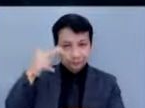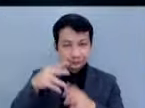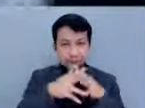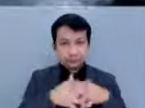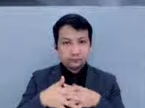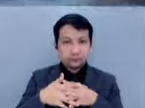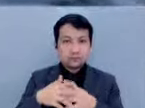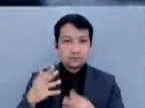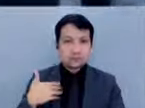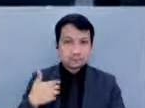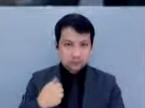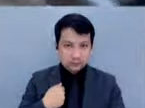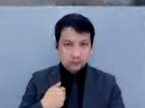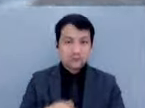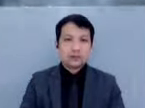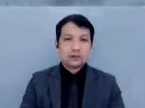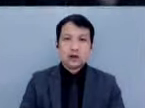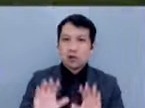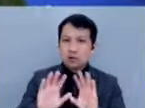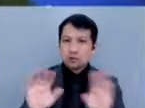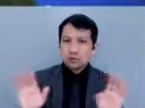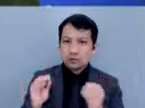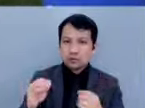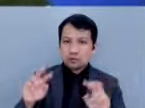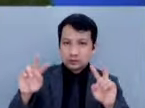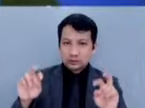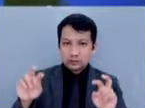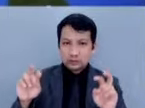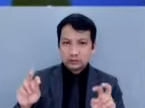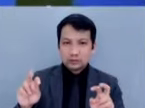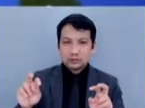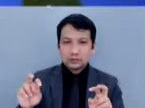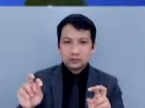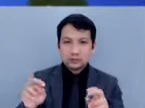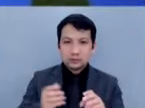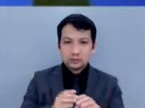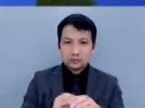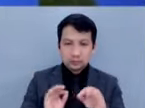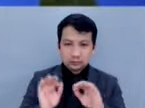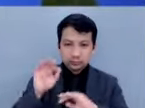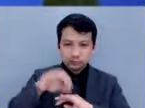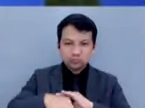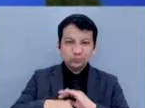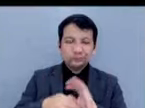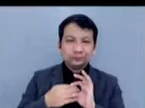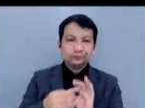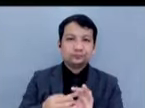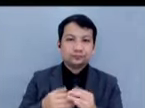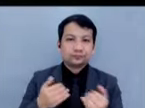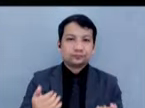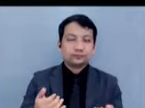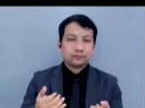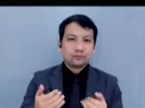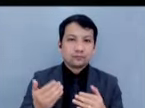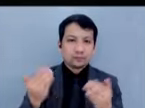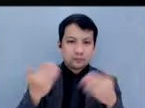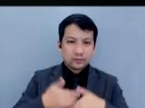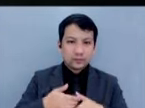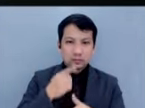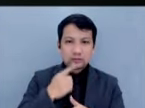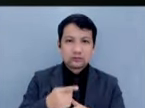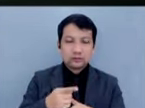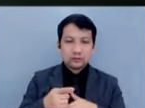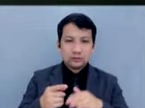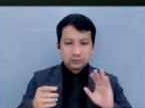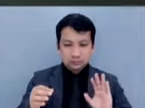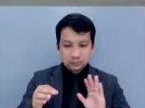Canada. Wala kasi tayo sa tinatawag na path of totality ngayong taon. Dito tumatapat yung mismong anino ng buwan